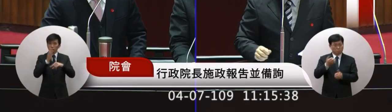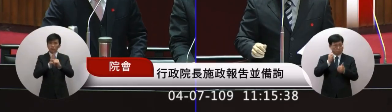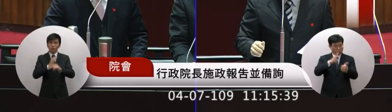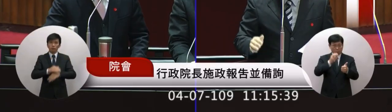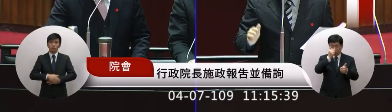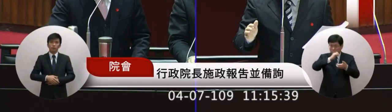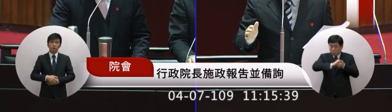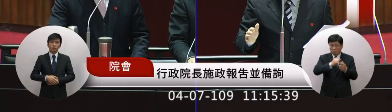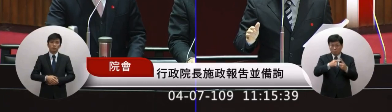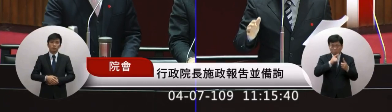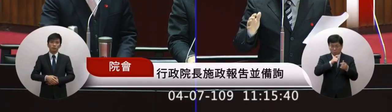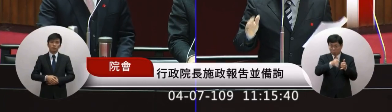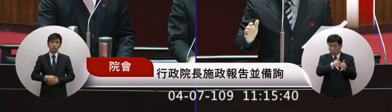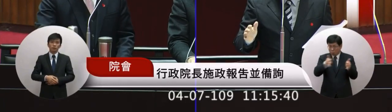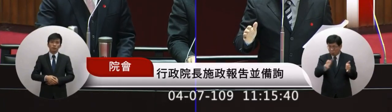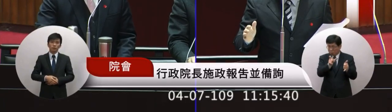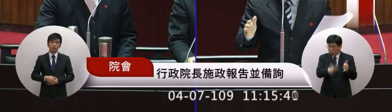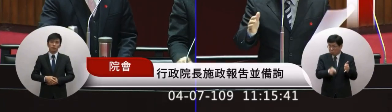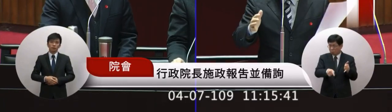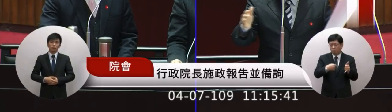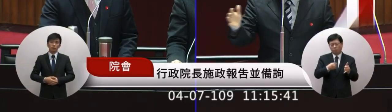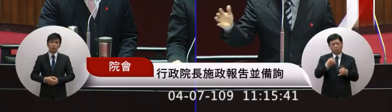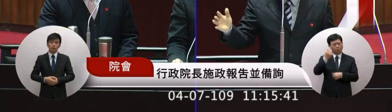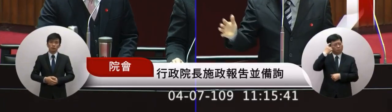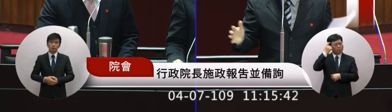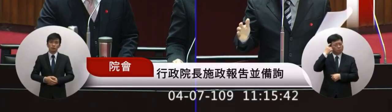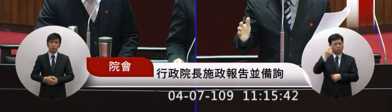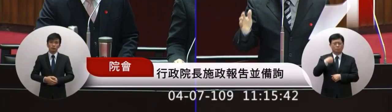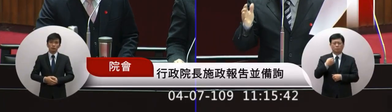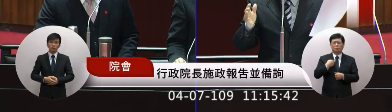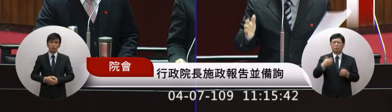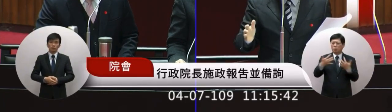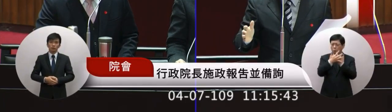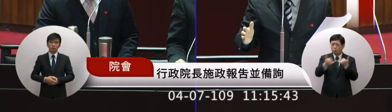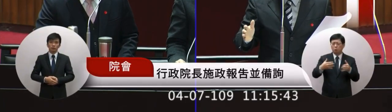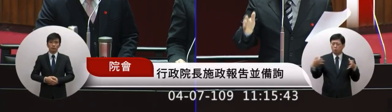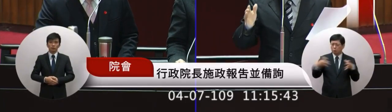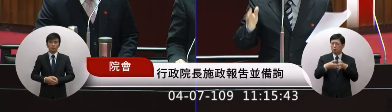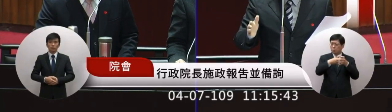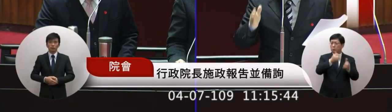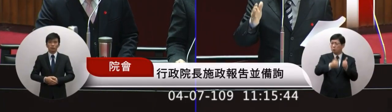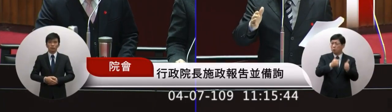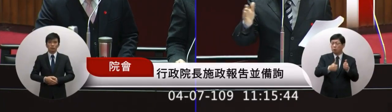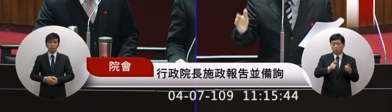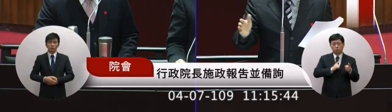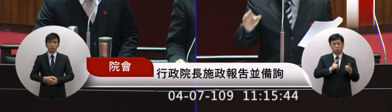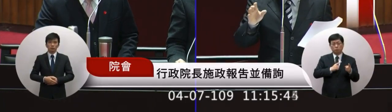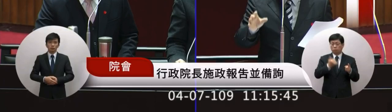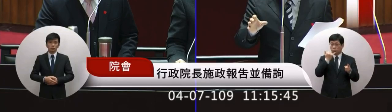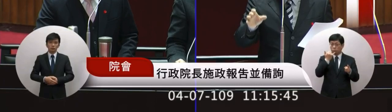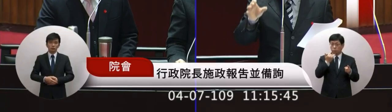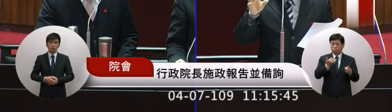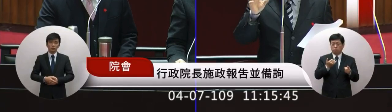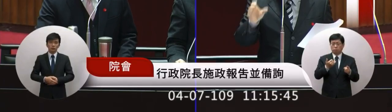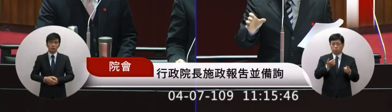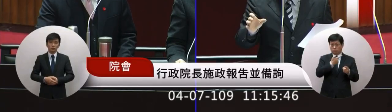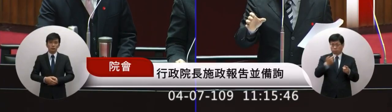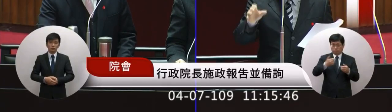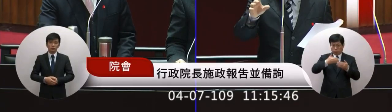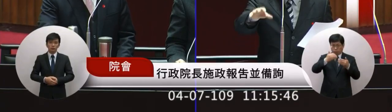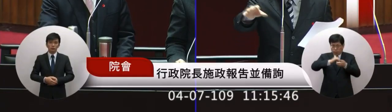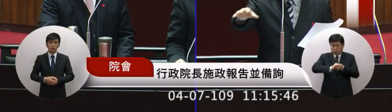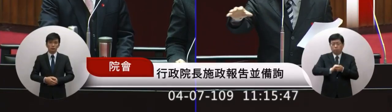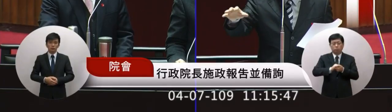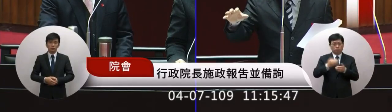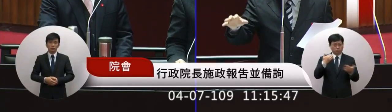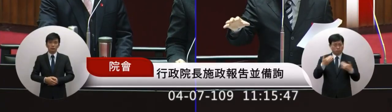到特定人距离这部分的时候，我其实就觉得说，因为大家都是同学出来考的时候，我觉得你要怎么样子真的是很确定